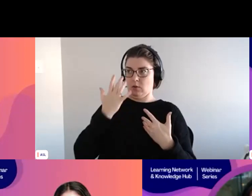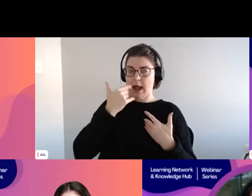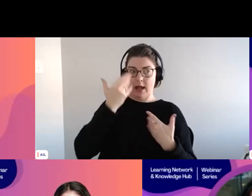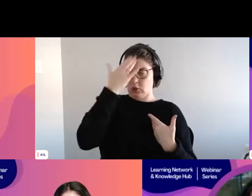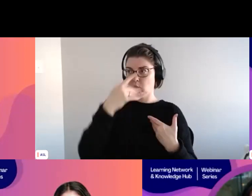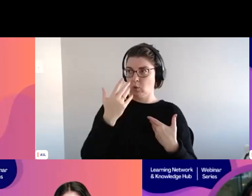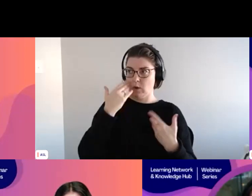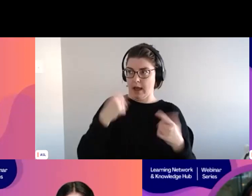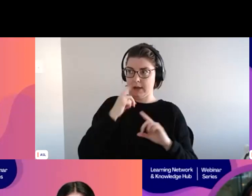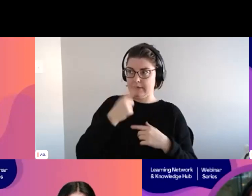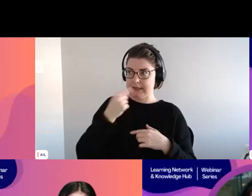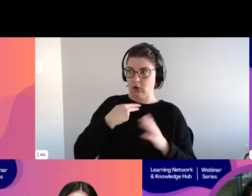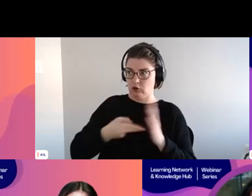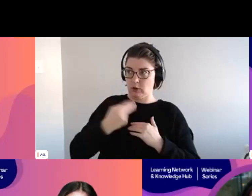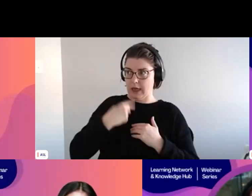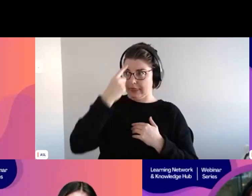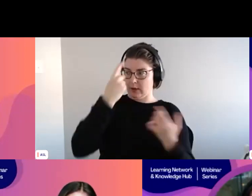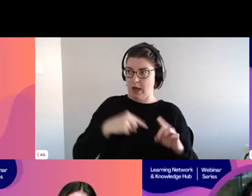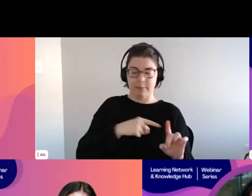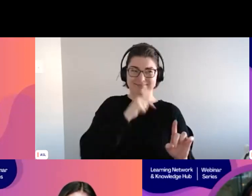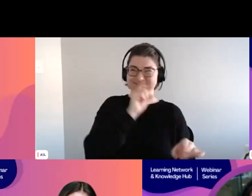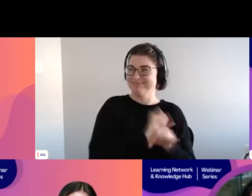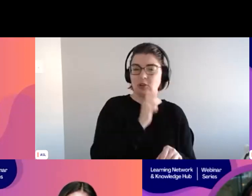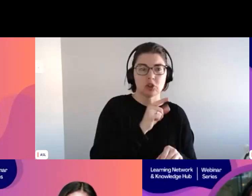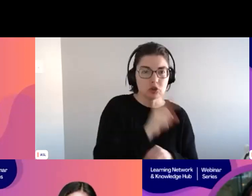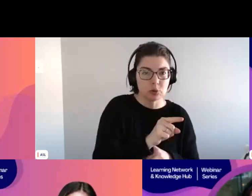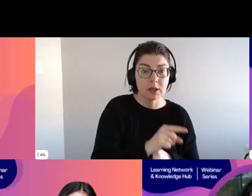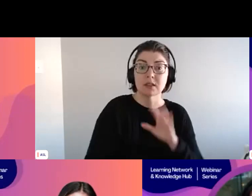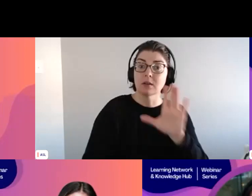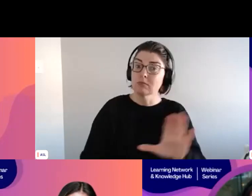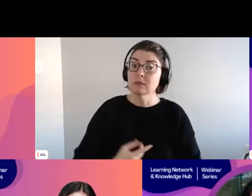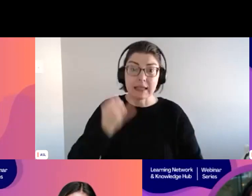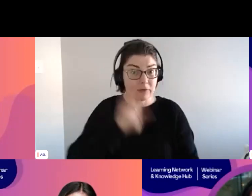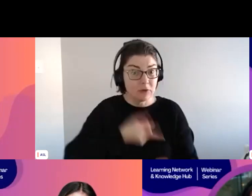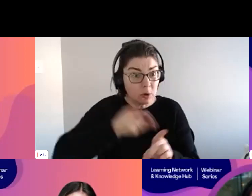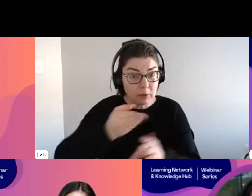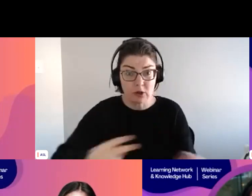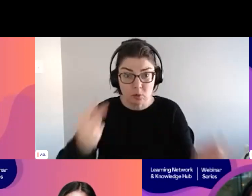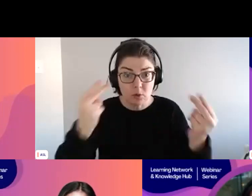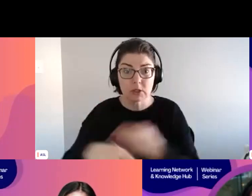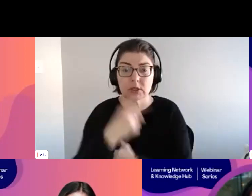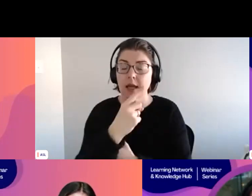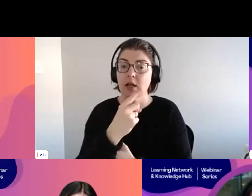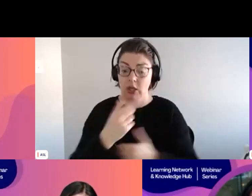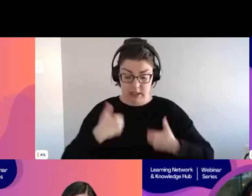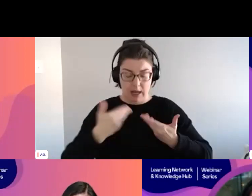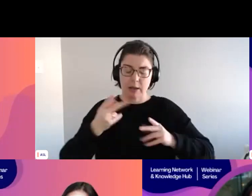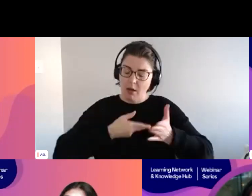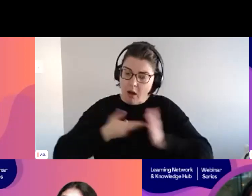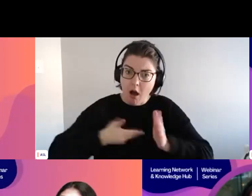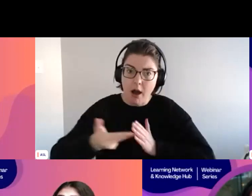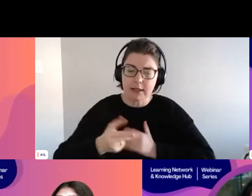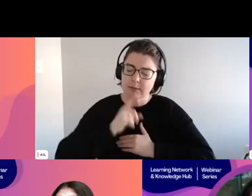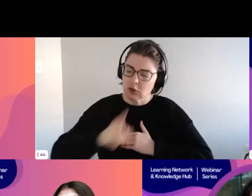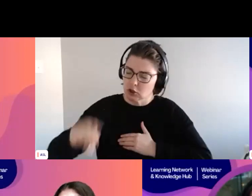des systèmes de protection et de fournisseurs de services à l'enfance alors pour ceux qui sont là